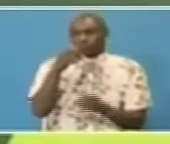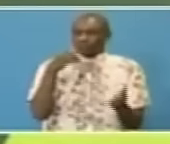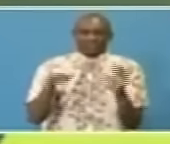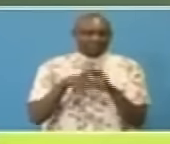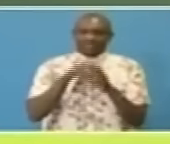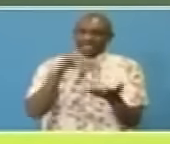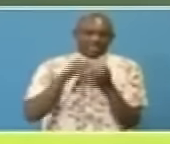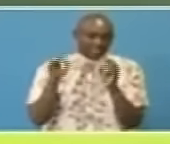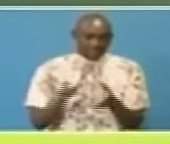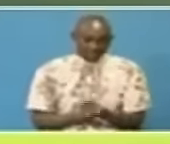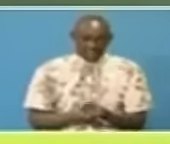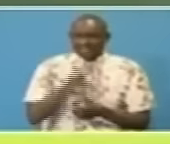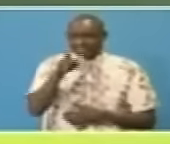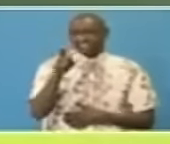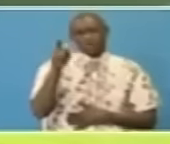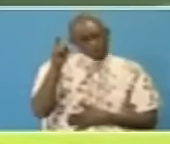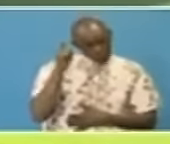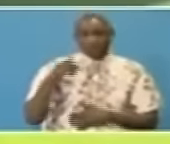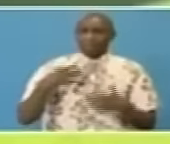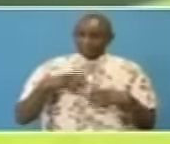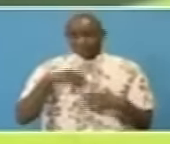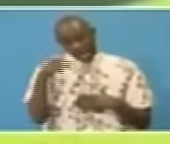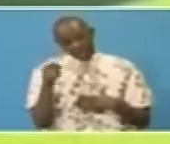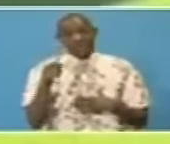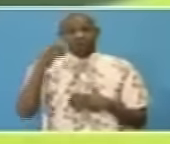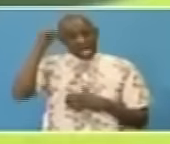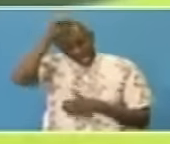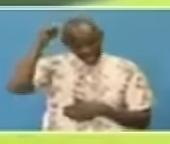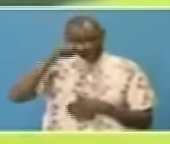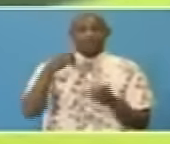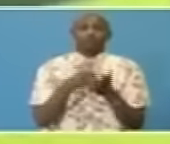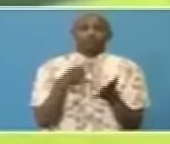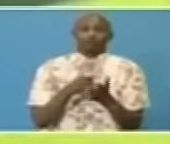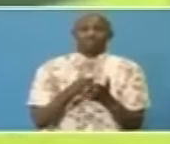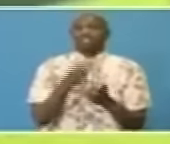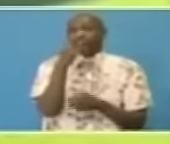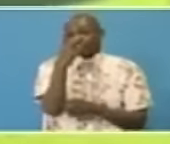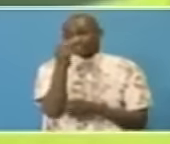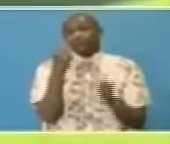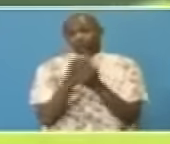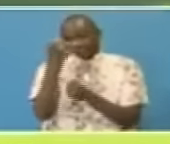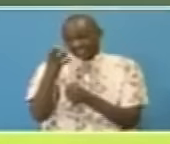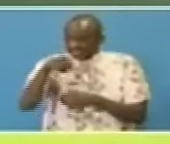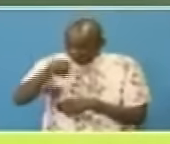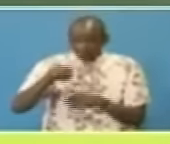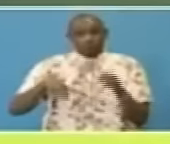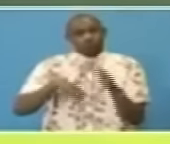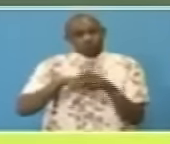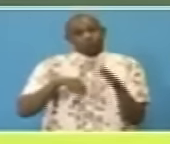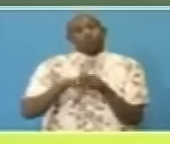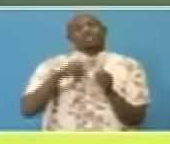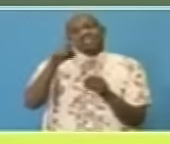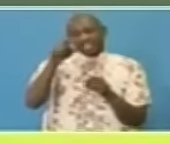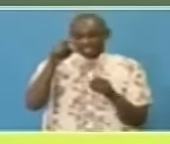league. Ni sheria ambayo inazingatiwa pia na mataifa ya ugaibuni. Kwa mfano, mnamo mwaka 2014 shirikisho la kandanda